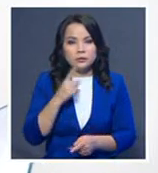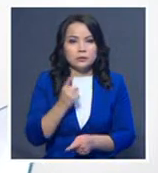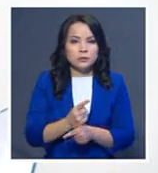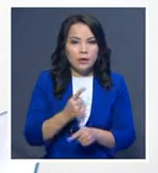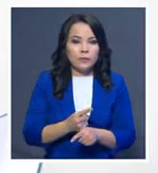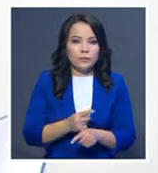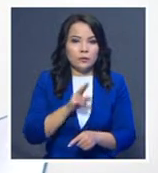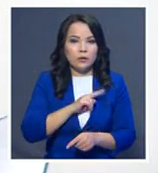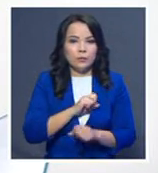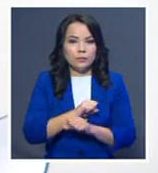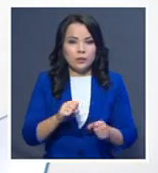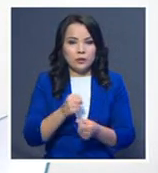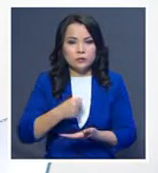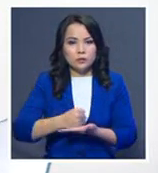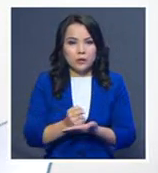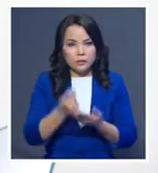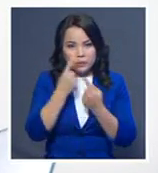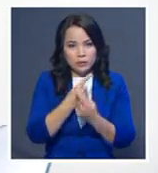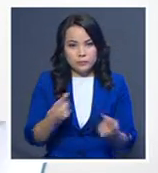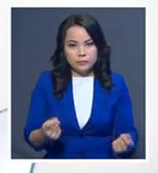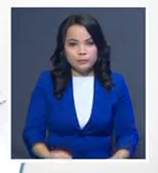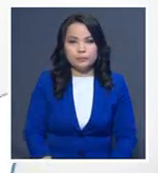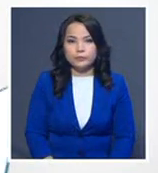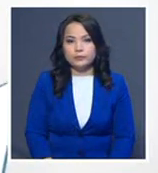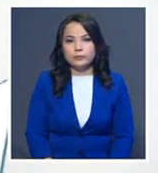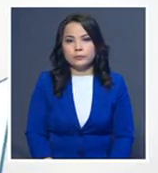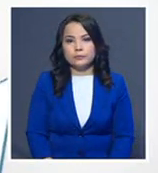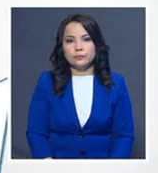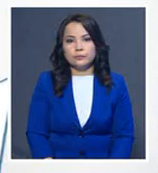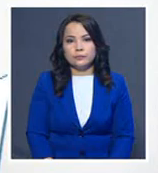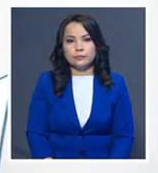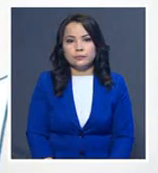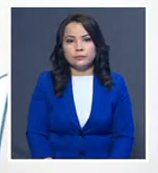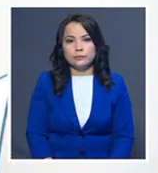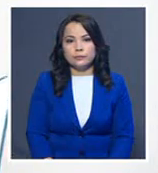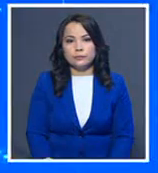салу туралы үкім шығарады.